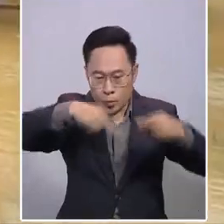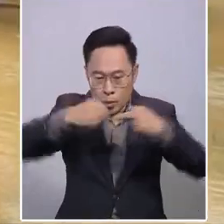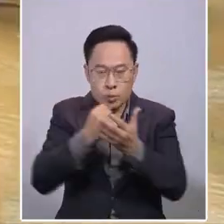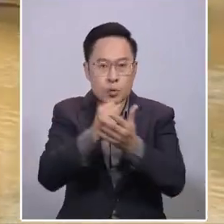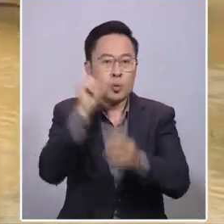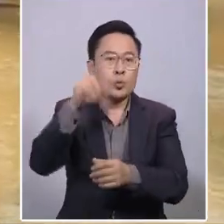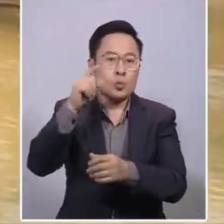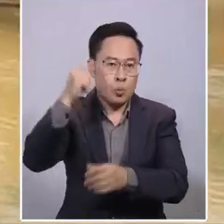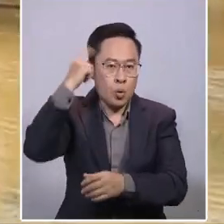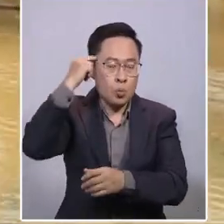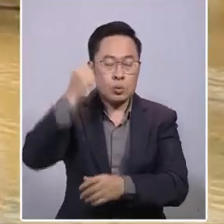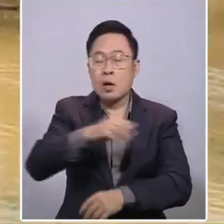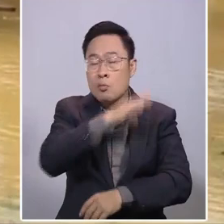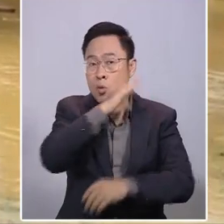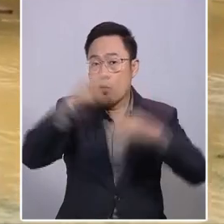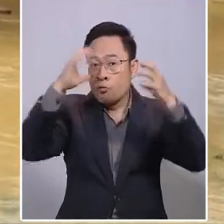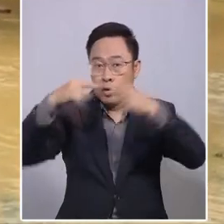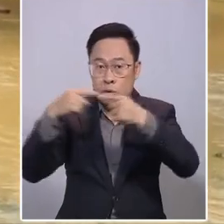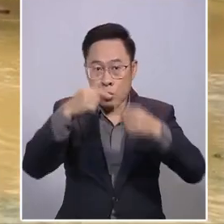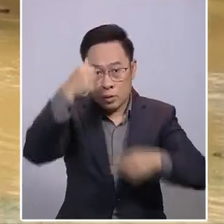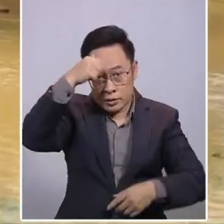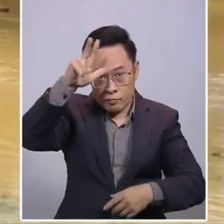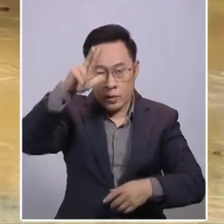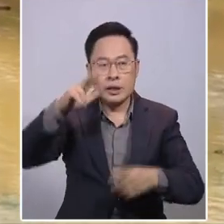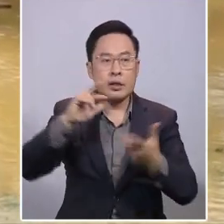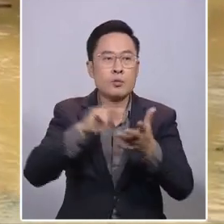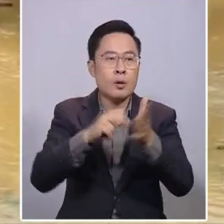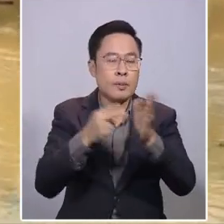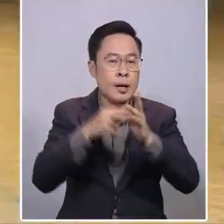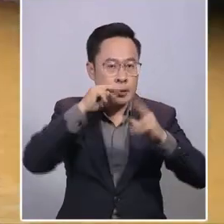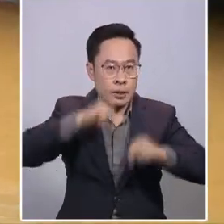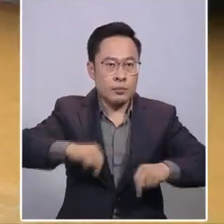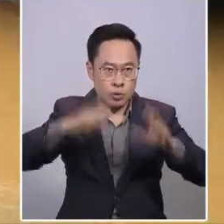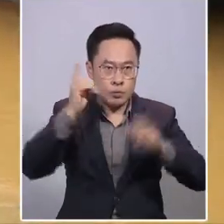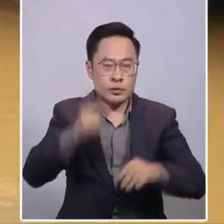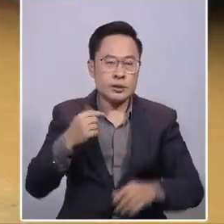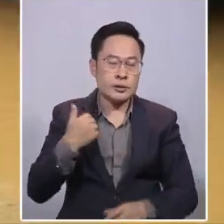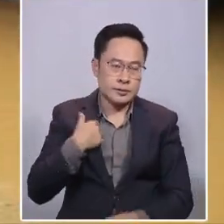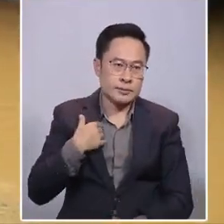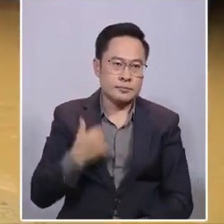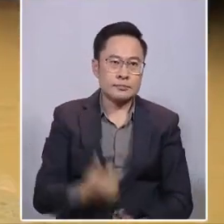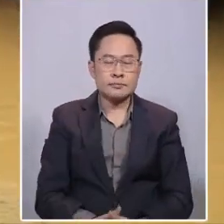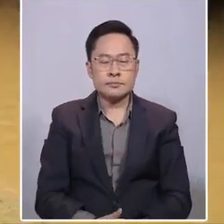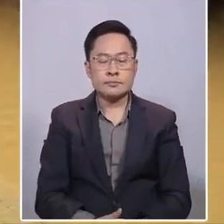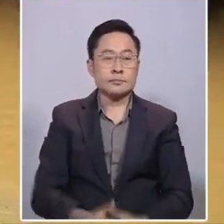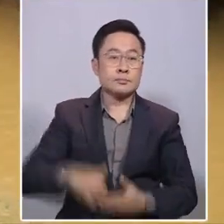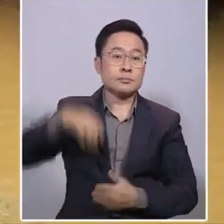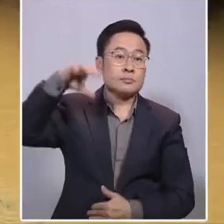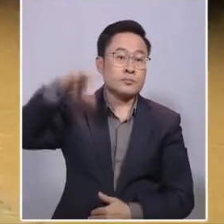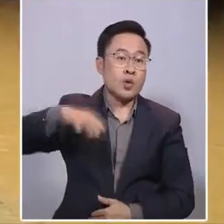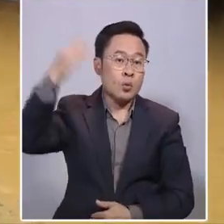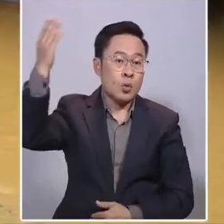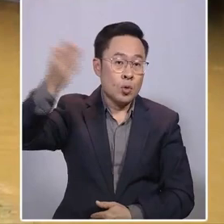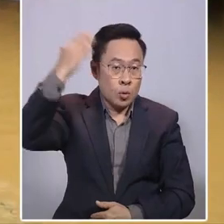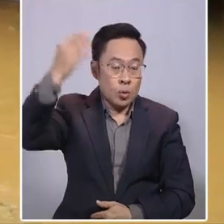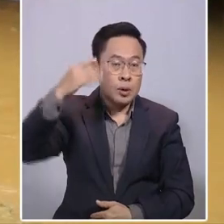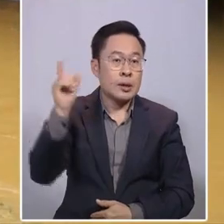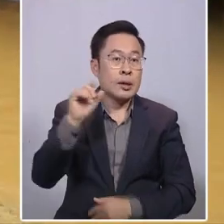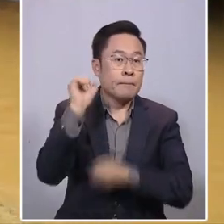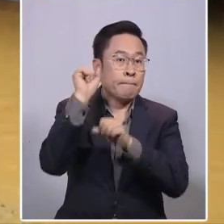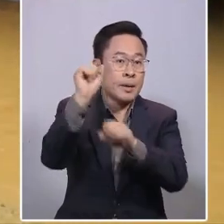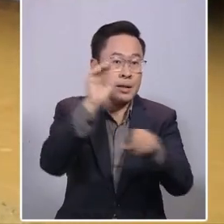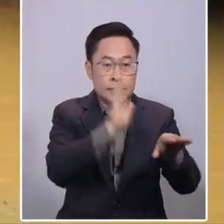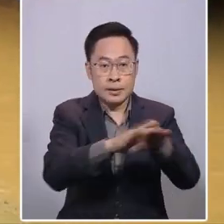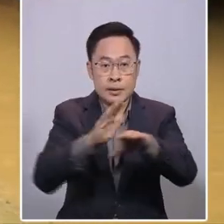แลพี่น้องประชาชนแล้วก็เตรียมสถานที่เพื่อให้หลบภัยทันทีนะครับไปดูประกาศจากกรมอุตุนิยมวิทยากันหน่อยนะครับพี่น้อง